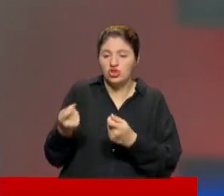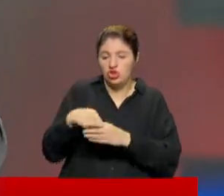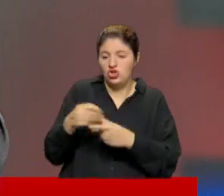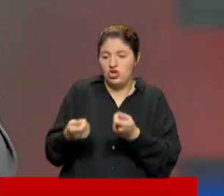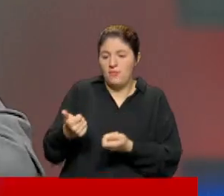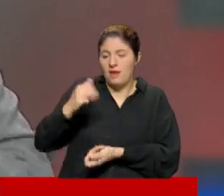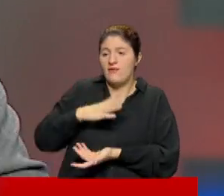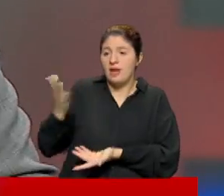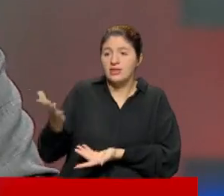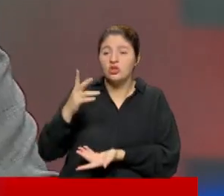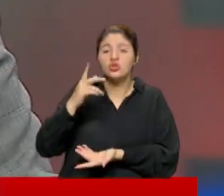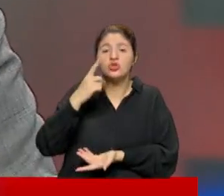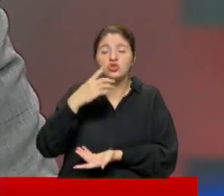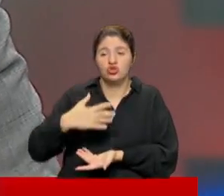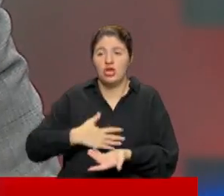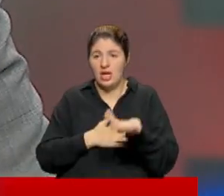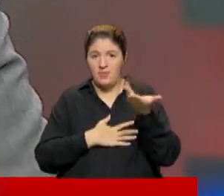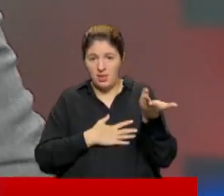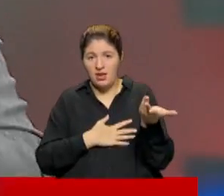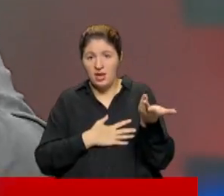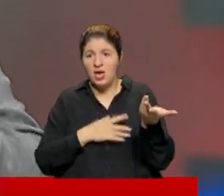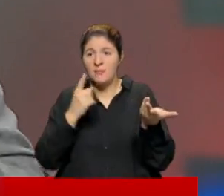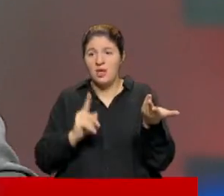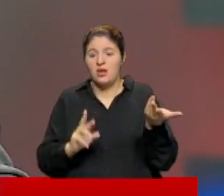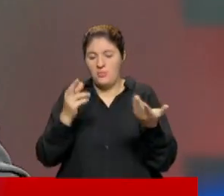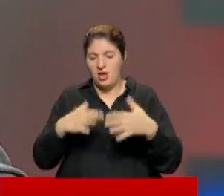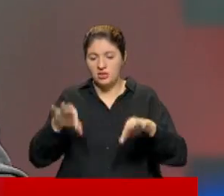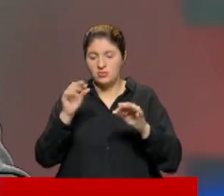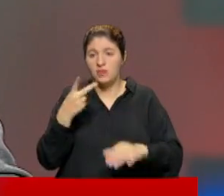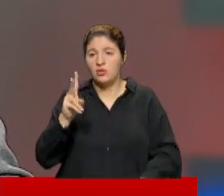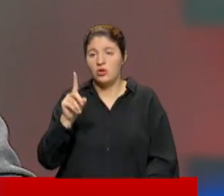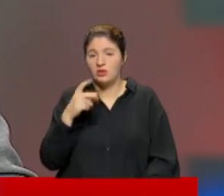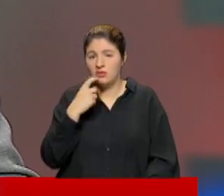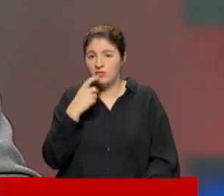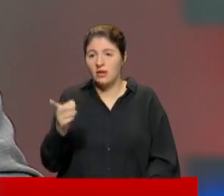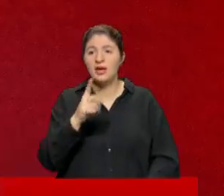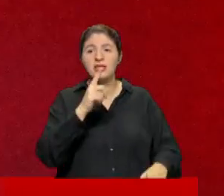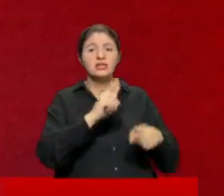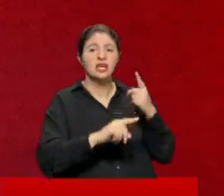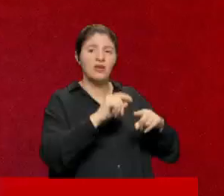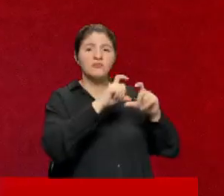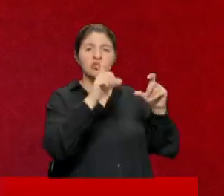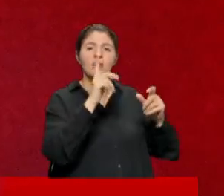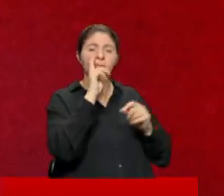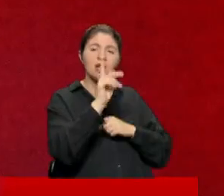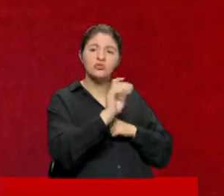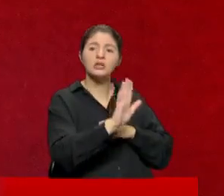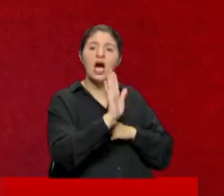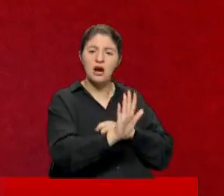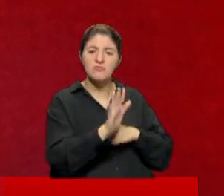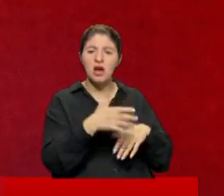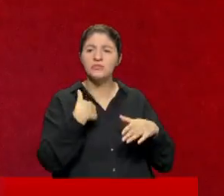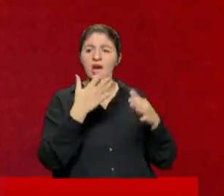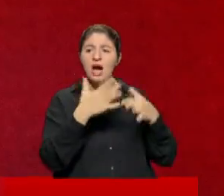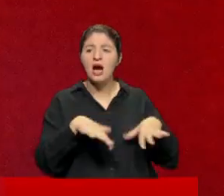ki bakın Cumhuriyet Halk Partisi bir rapor hazırlamış 2012 yılında siyaset ve başlıklarına geçeceğiz ama e